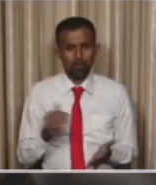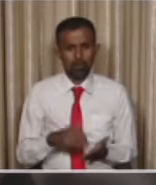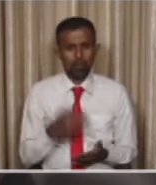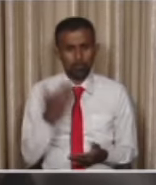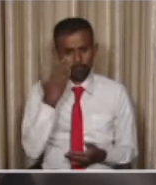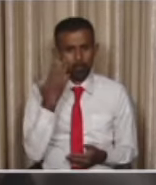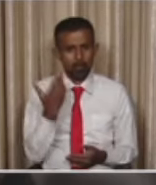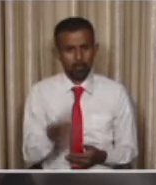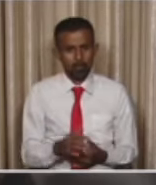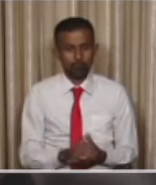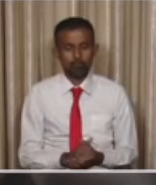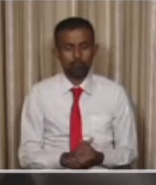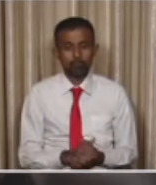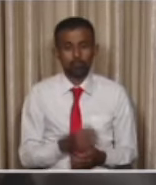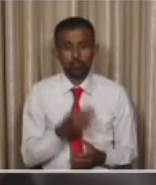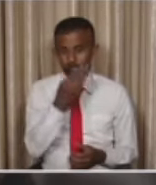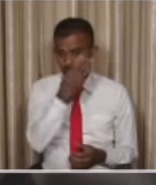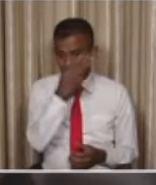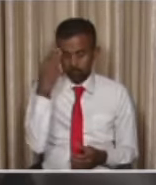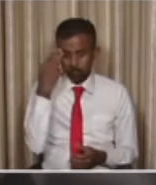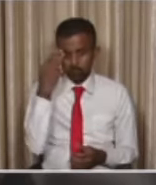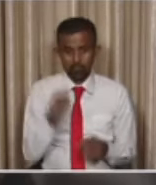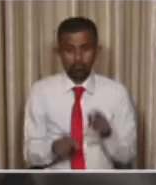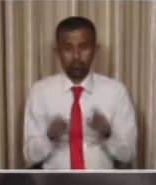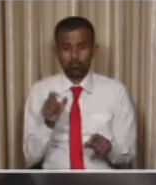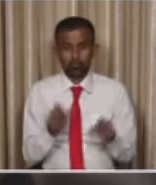தமிழ் மக்களை தண்டிப்பதற்காக